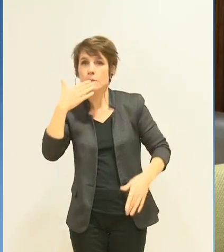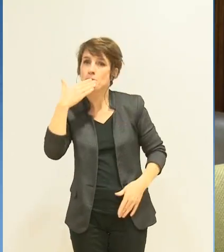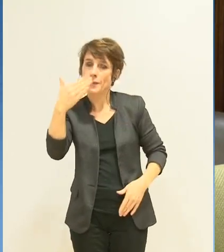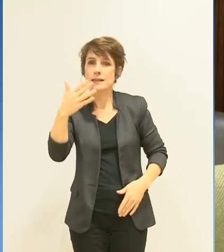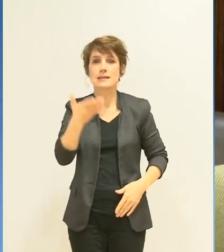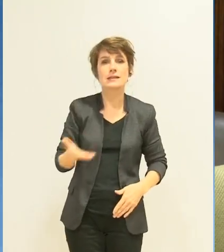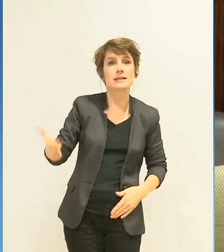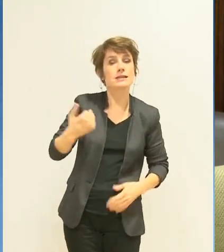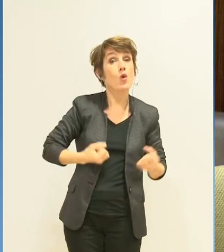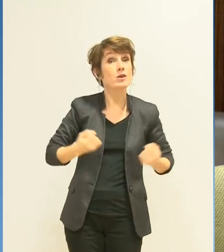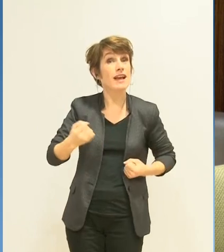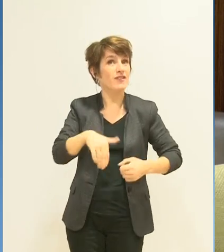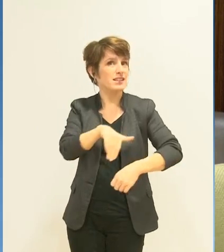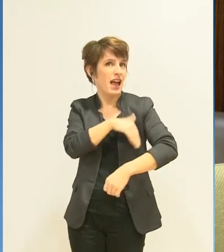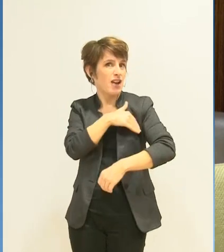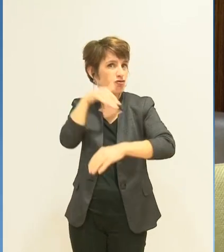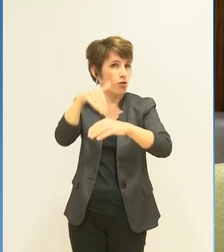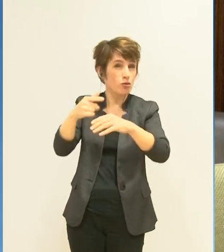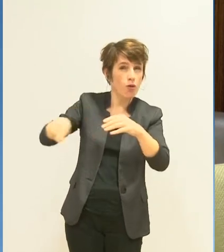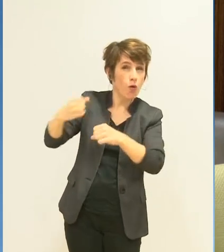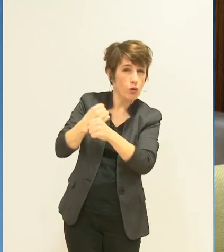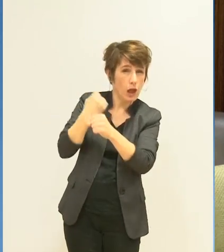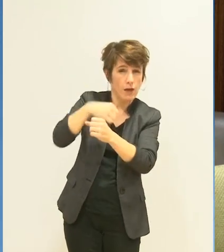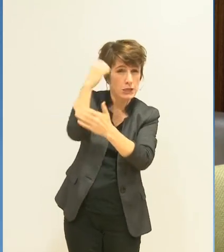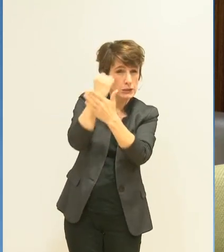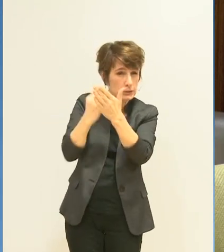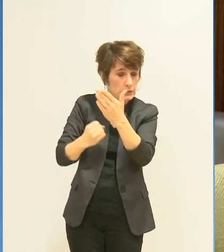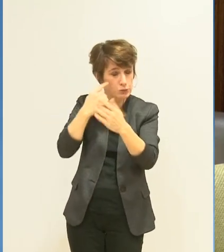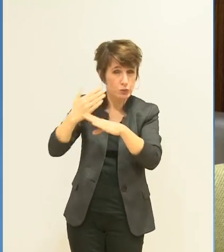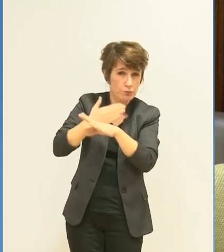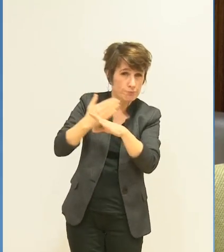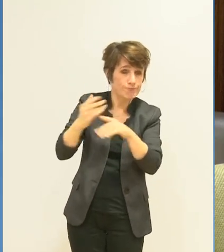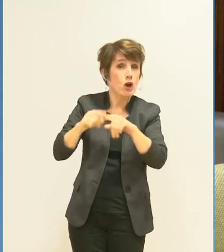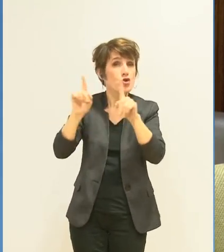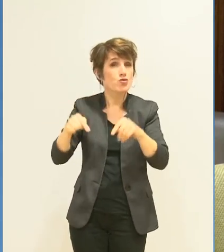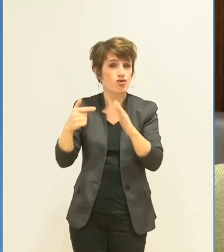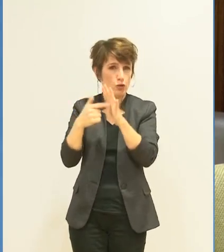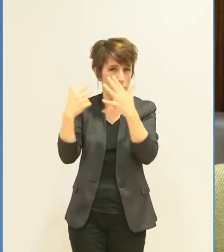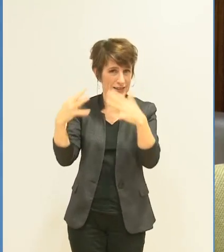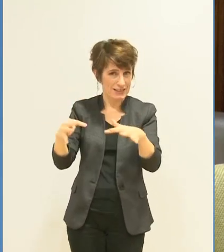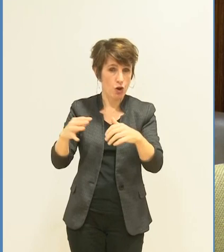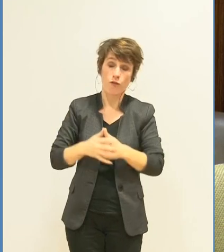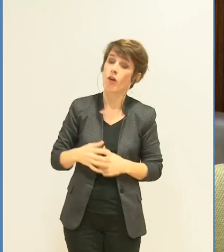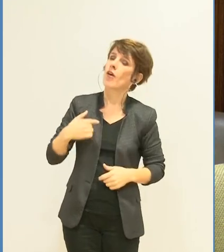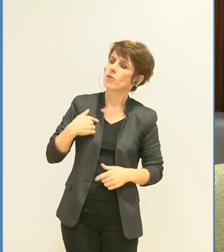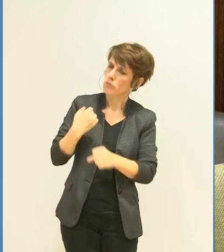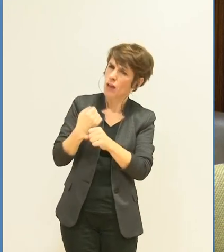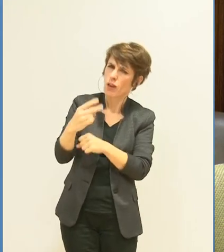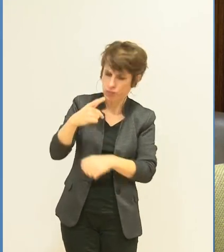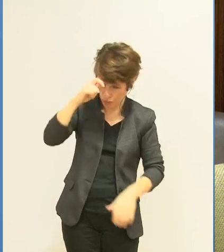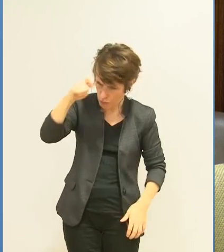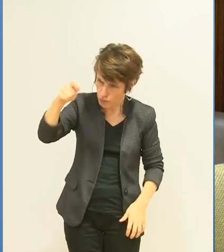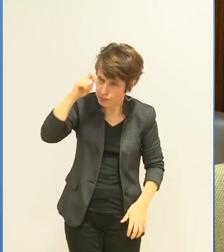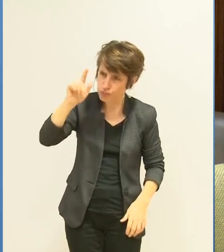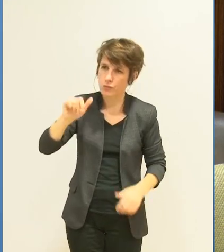qui ont consenti un travail conséquent l'élaboration de ce budget 2010 9 et saluer la qualité de leur travail non pas